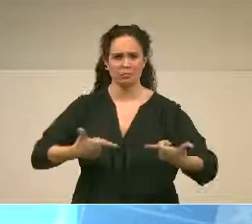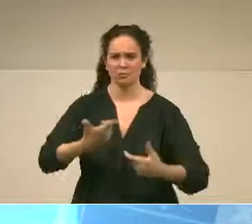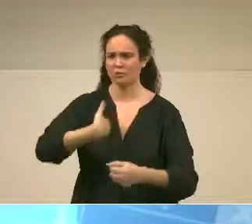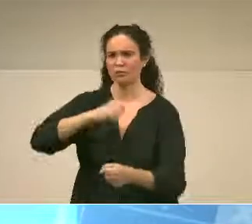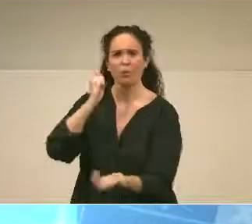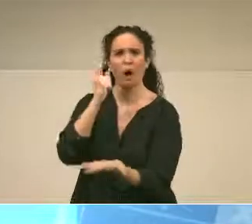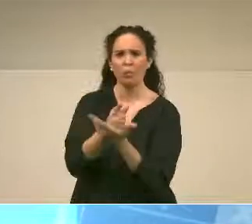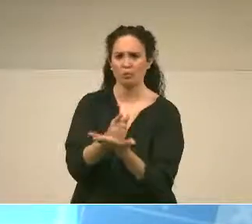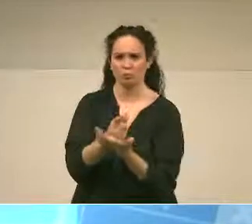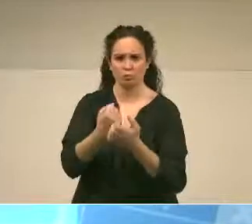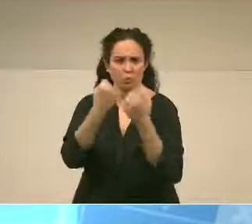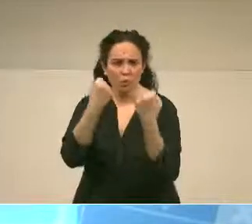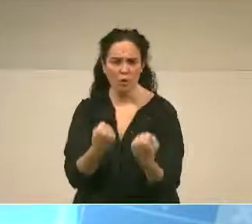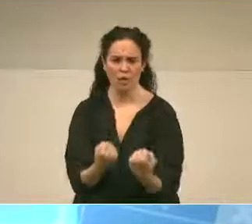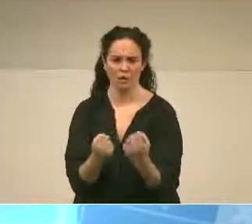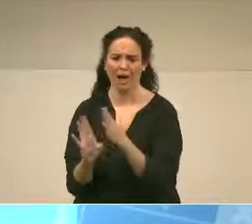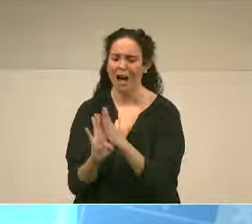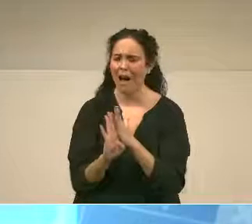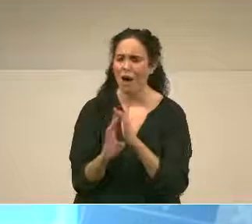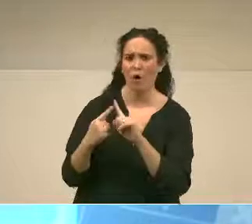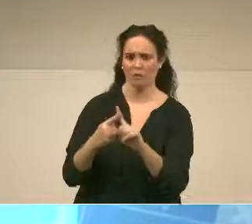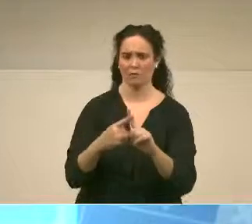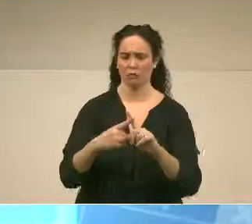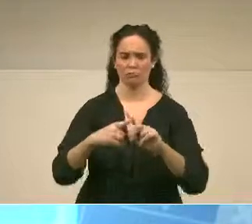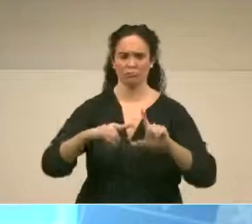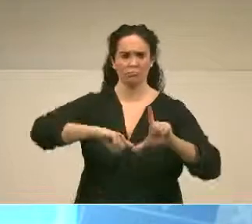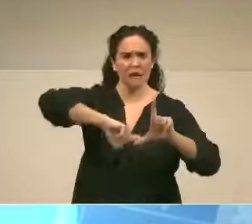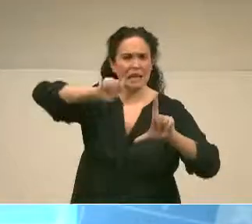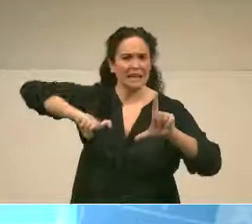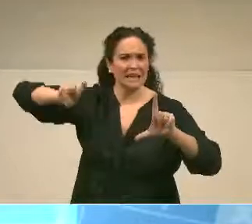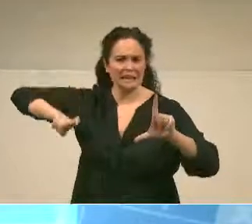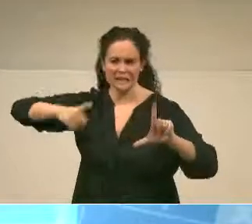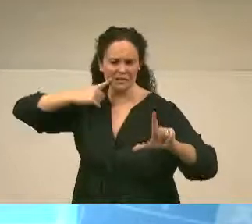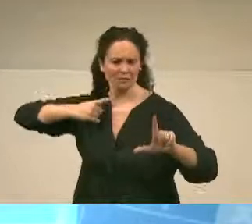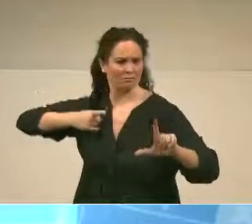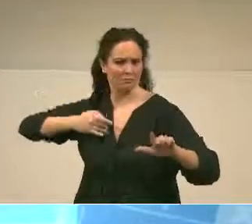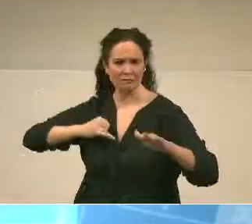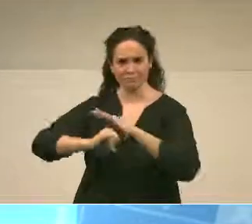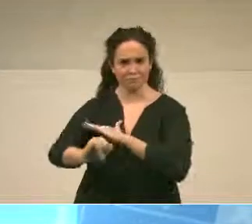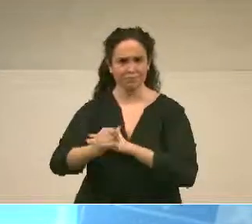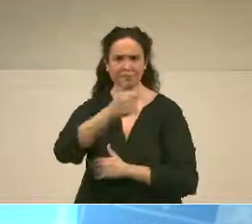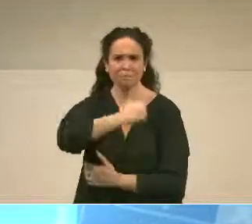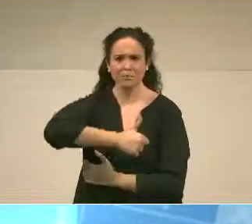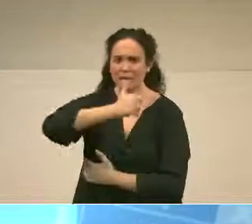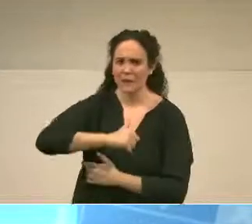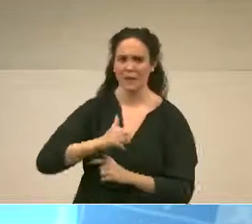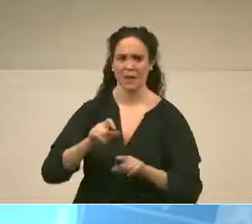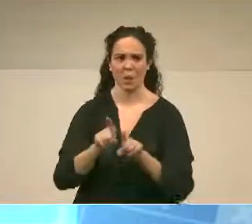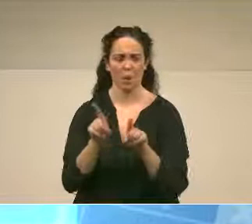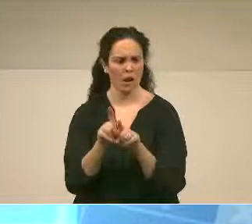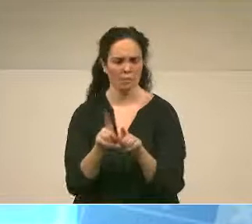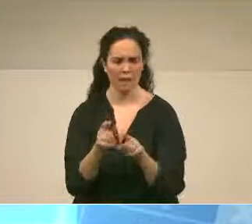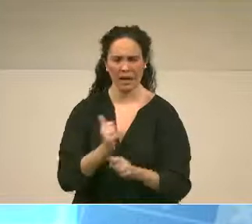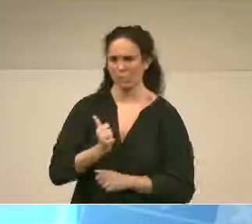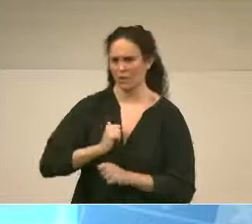dugu, krisialditik ateratzeko eta susperraldi bat erresilentziaren elementu gisa